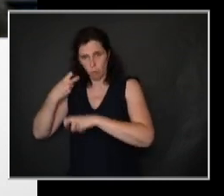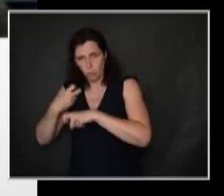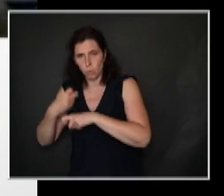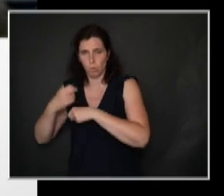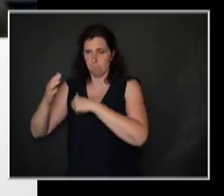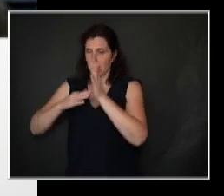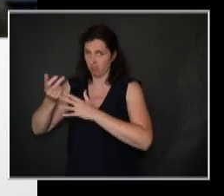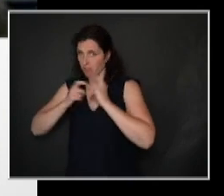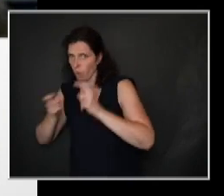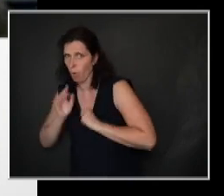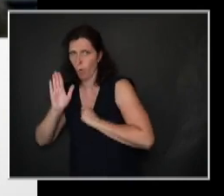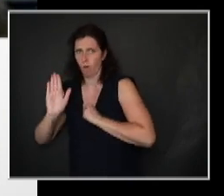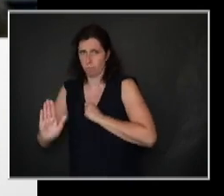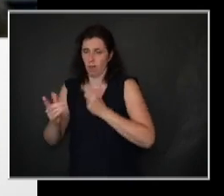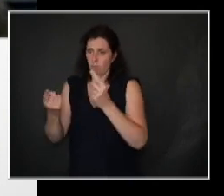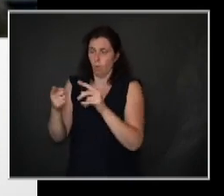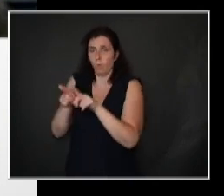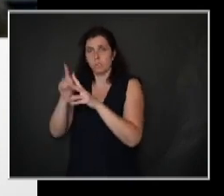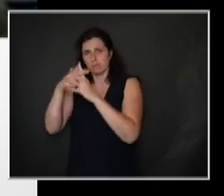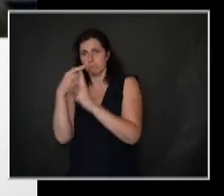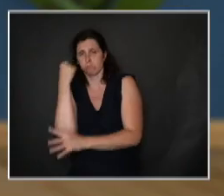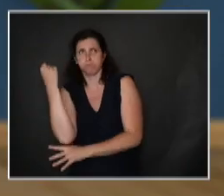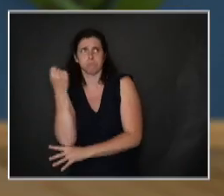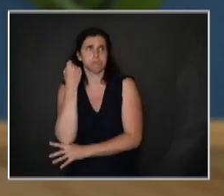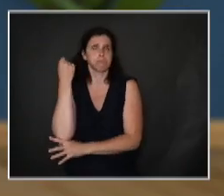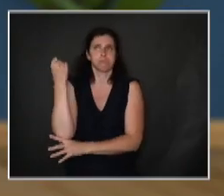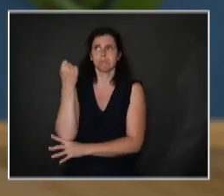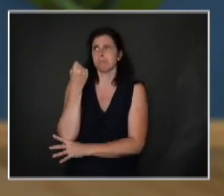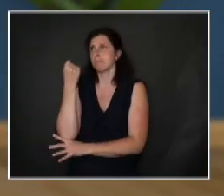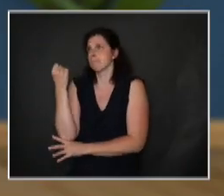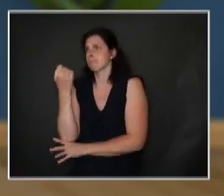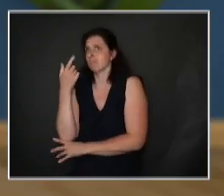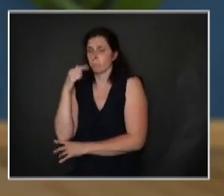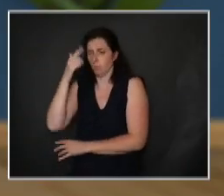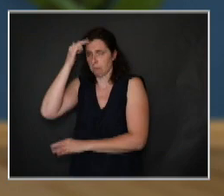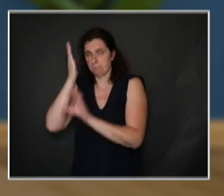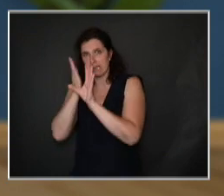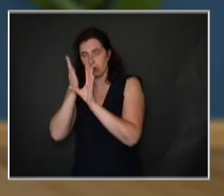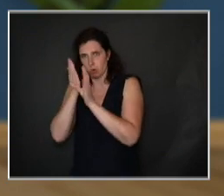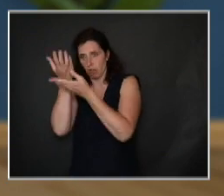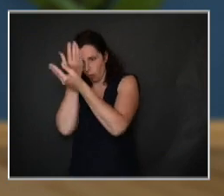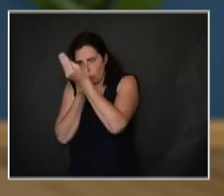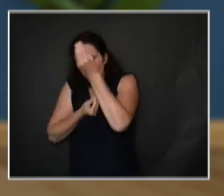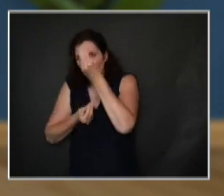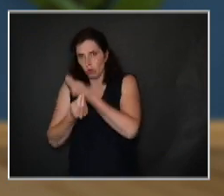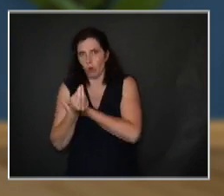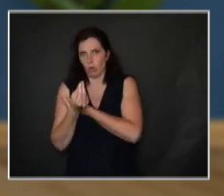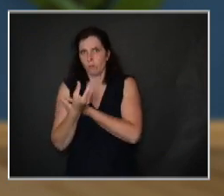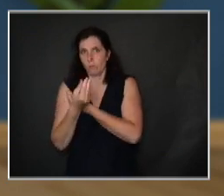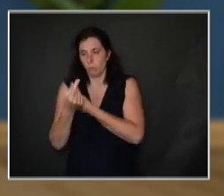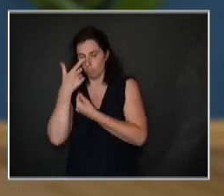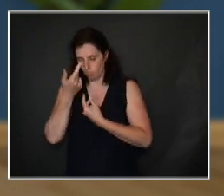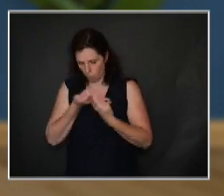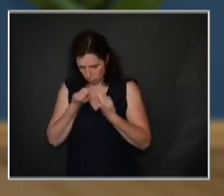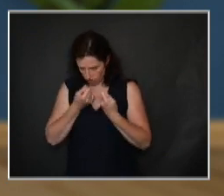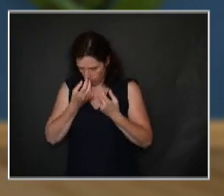aussi la solitude, parce que l'état psychologique entre pour beaucoup dans la façon